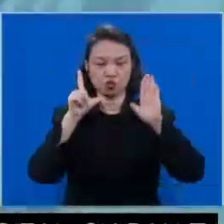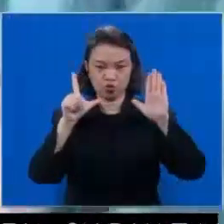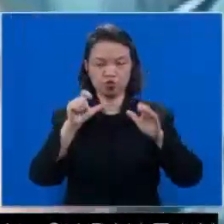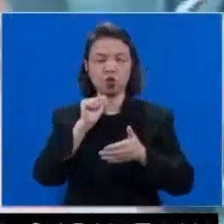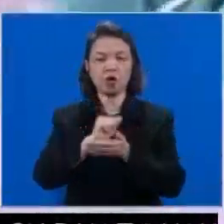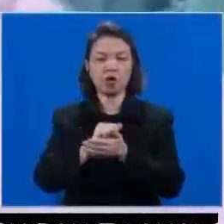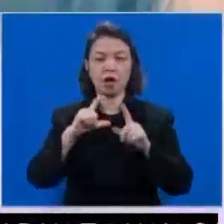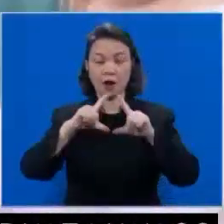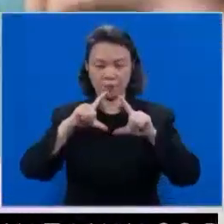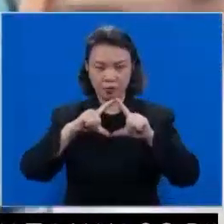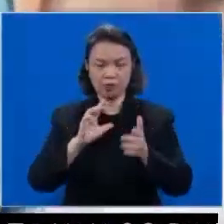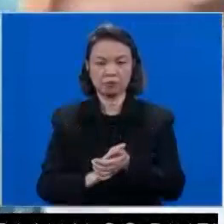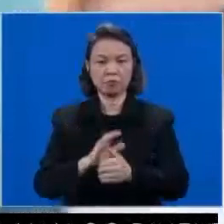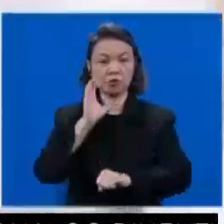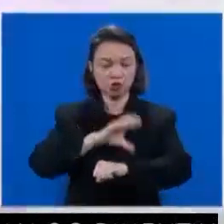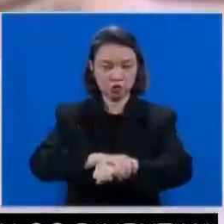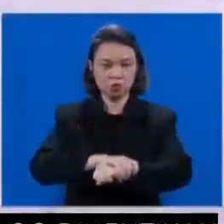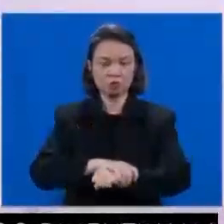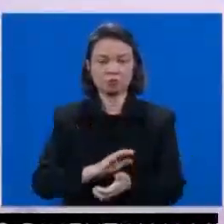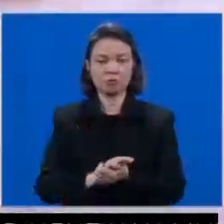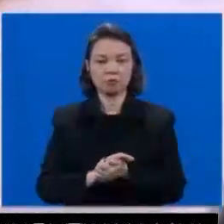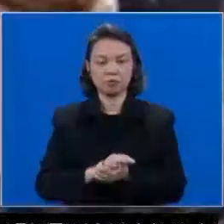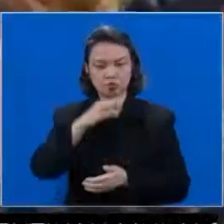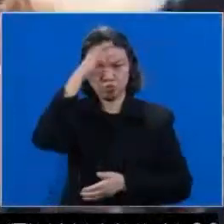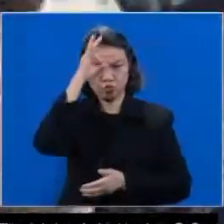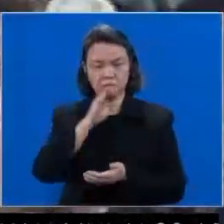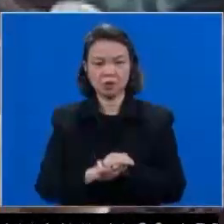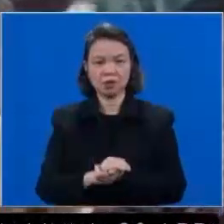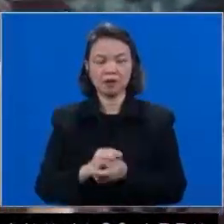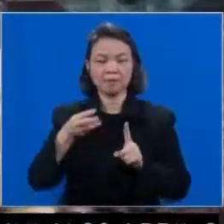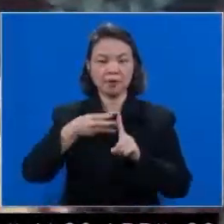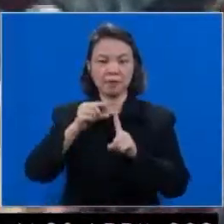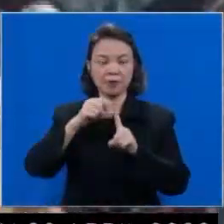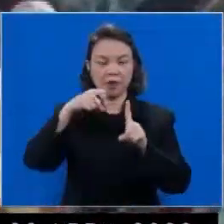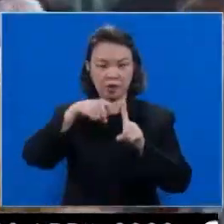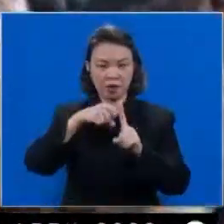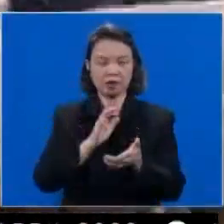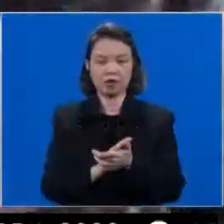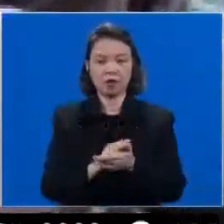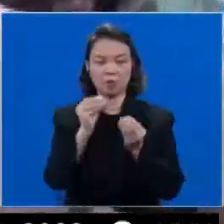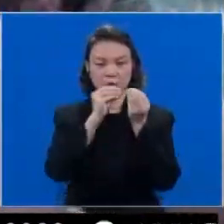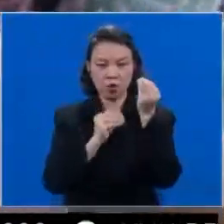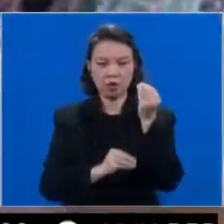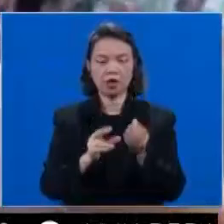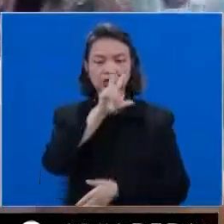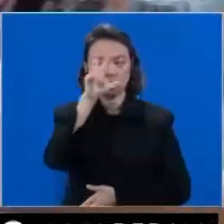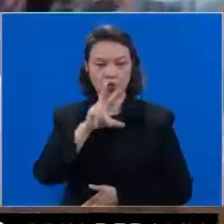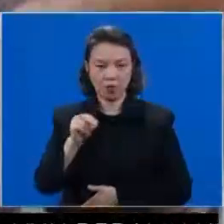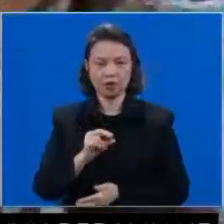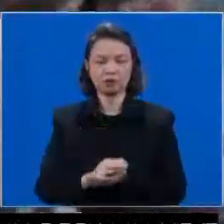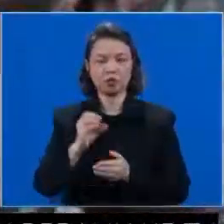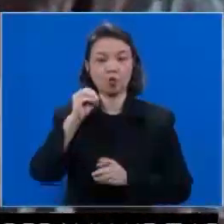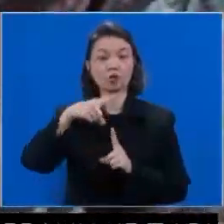senyap ini tim KPK juga blog sejumlah pihak dari BK Pak BPK perwakilan Jawa Barat ot